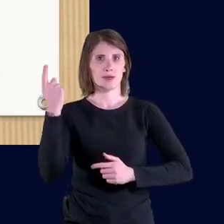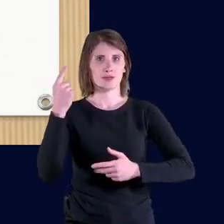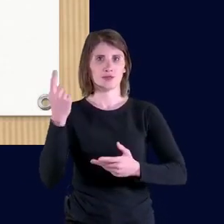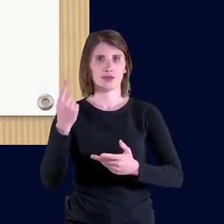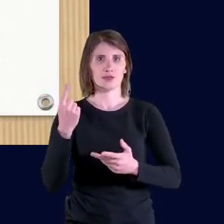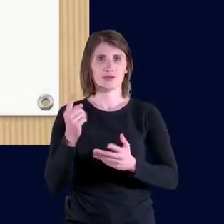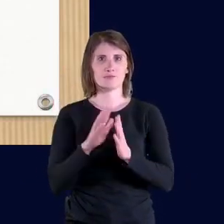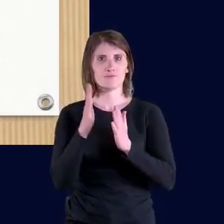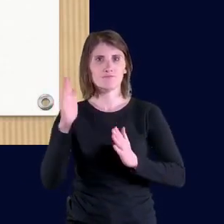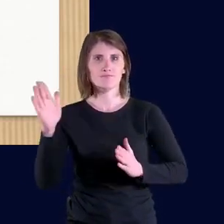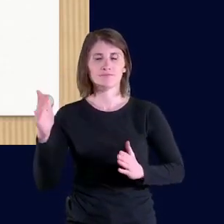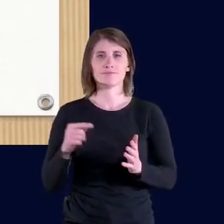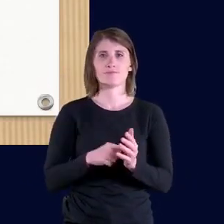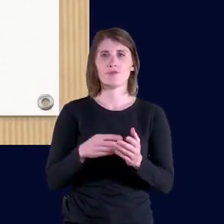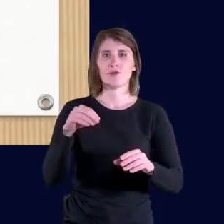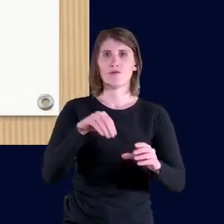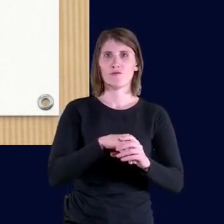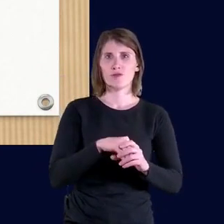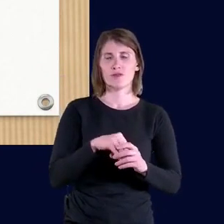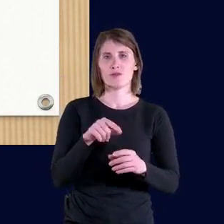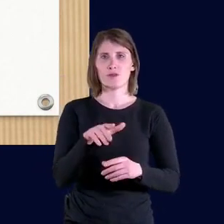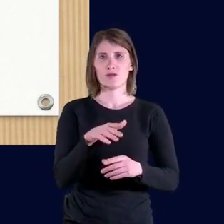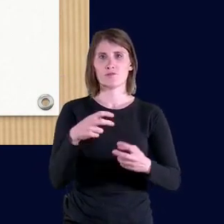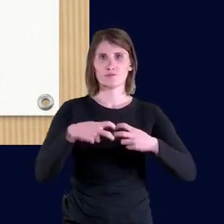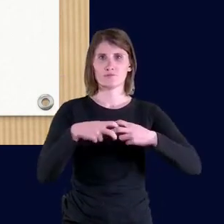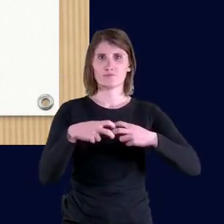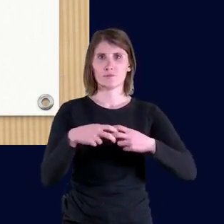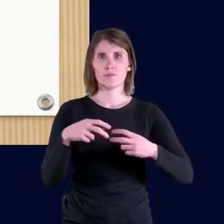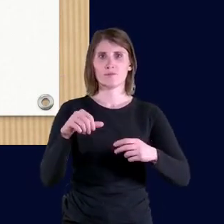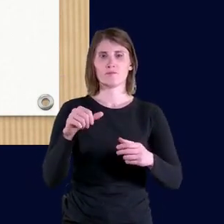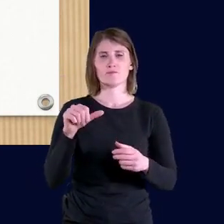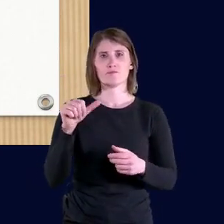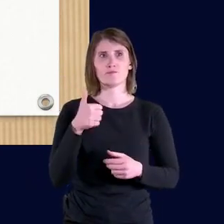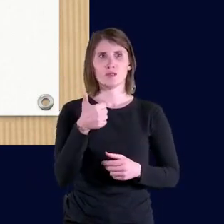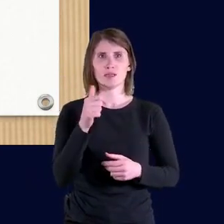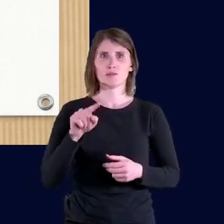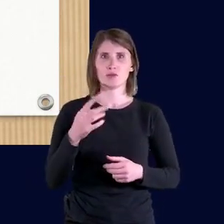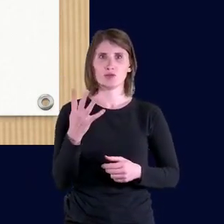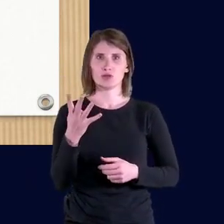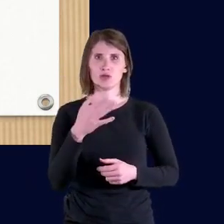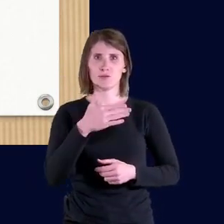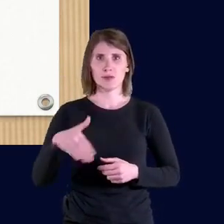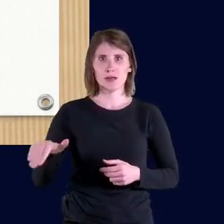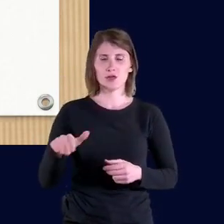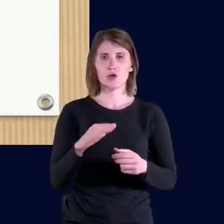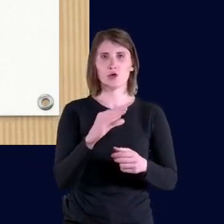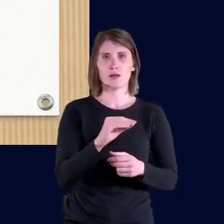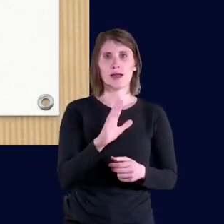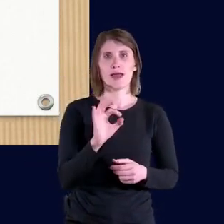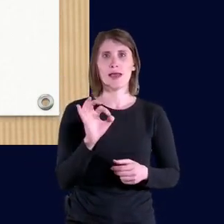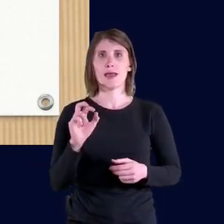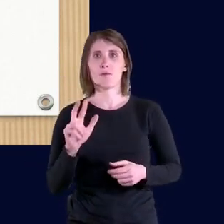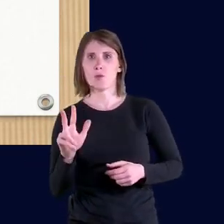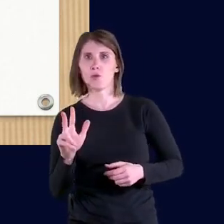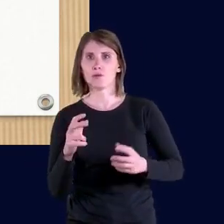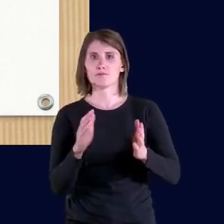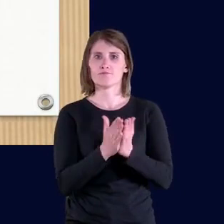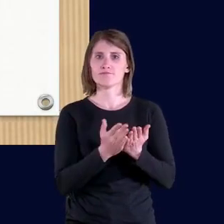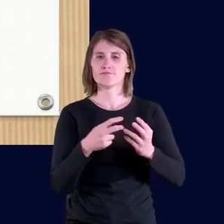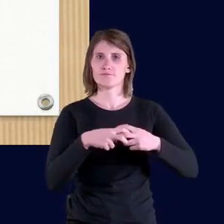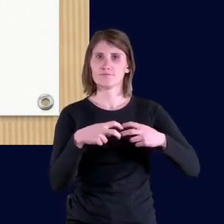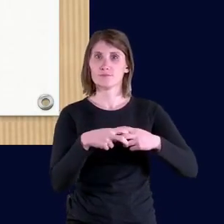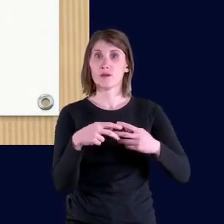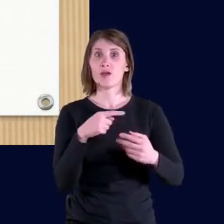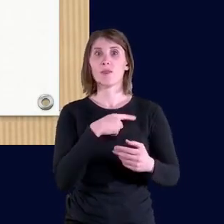serwisie w którym udostępnia około 1,4 miliona eBooków można było proszę państwa wykorzystać